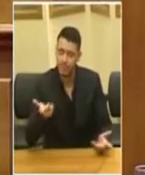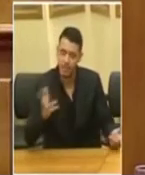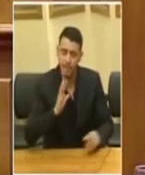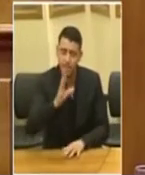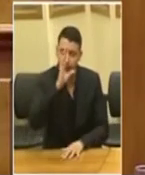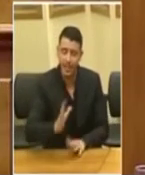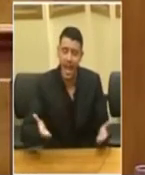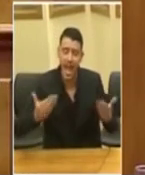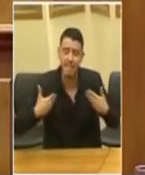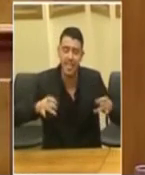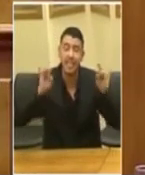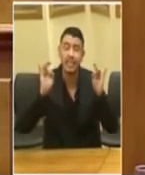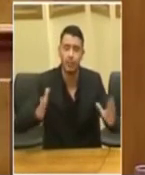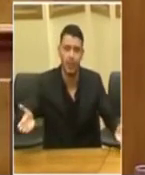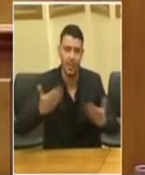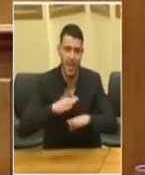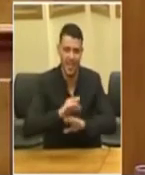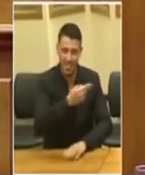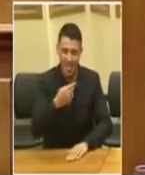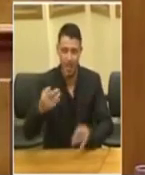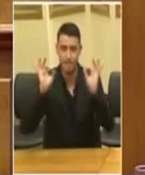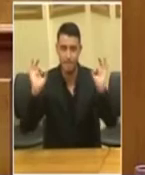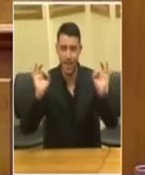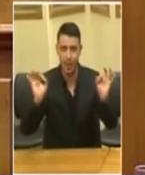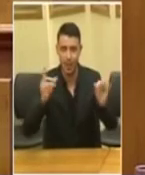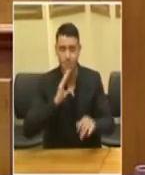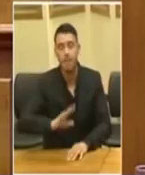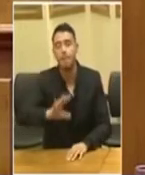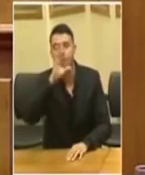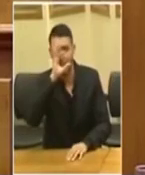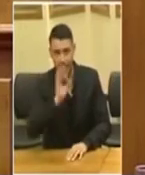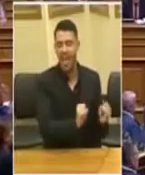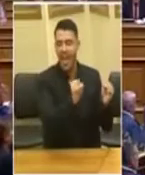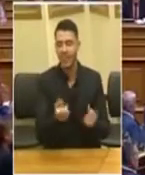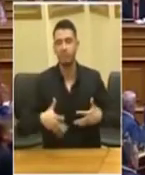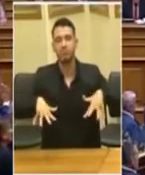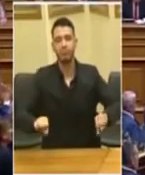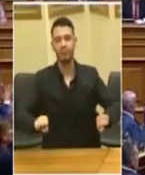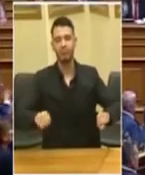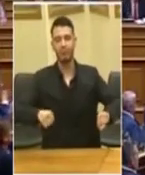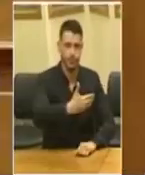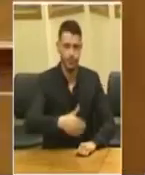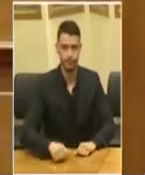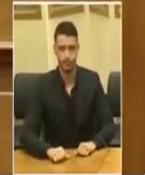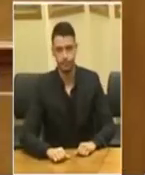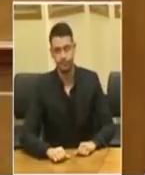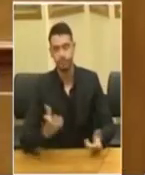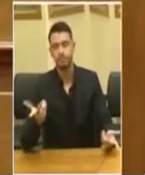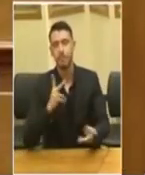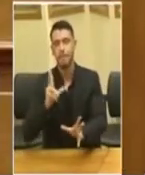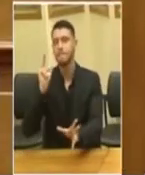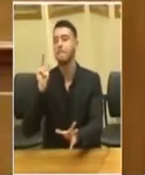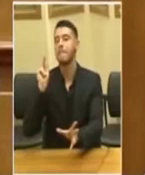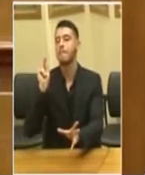και Χάρης Θεοχάρης. Επίσης από την ψηφοφορία απουσίαζε σύσσωμη κοινοβουλευτική ομάδα του Κομμουνιστικού Κόμματος Ελλάδος που